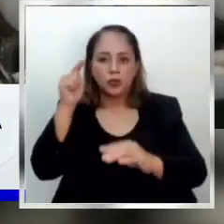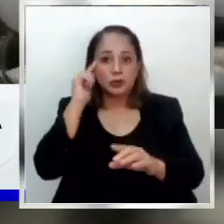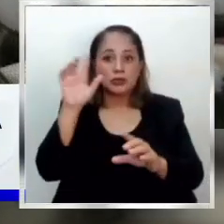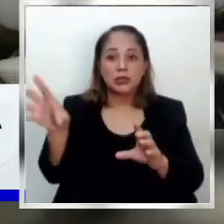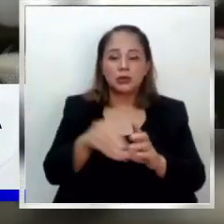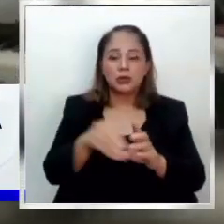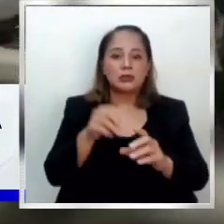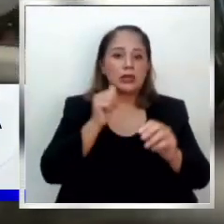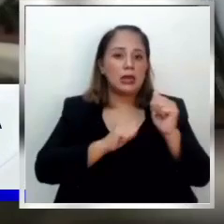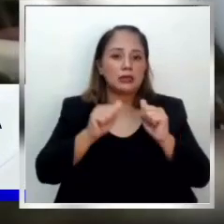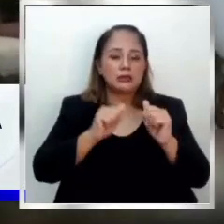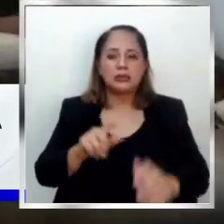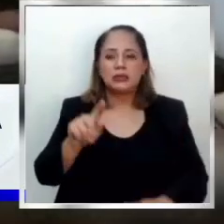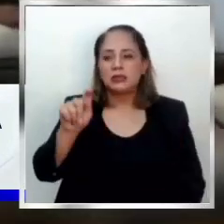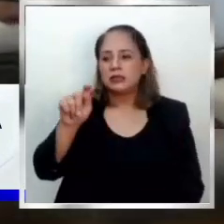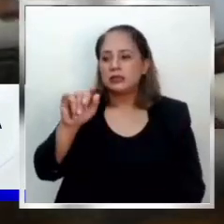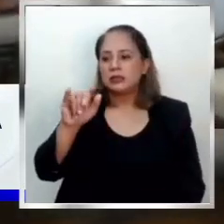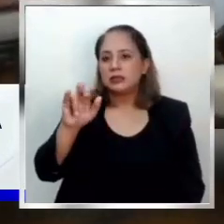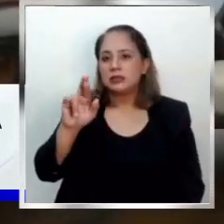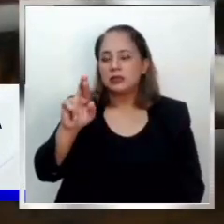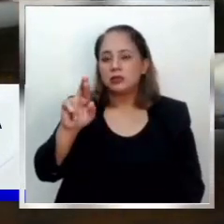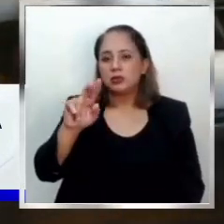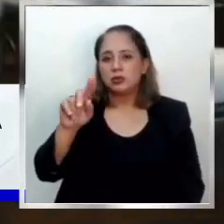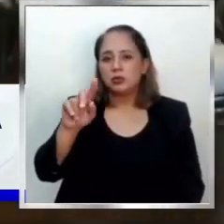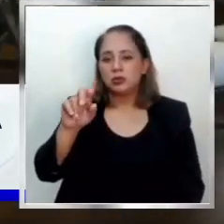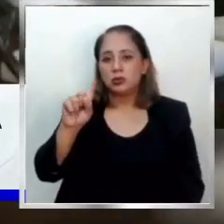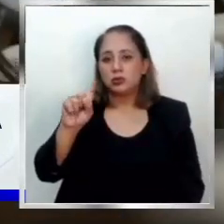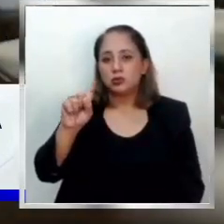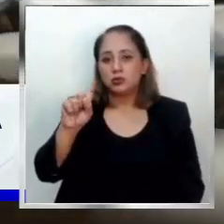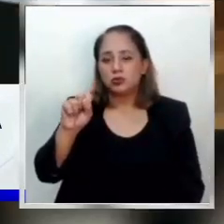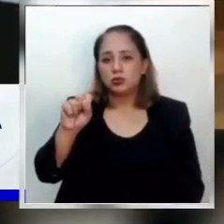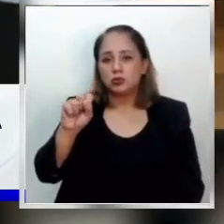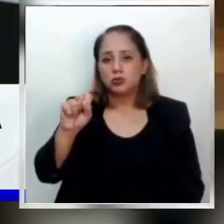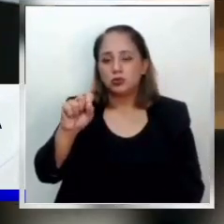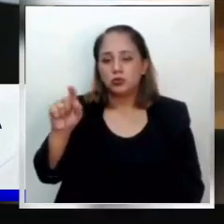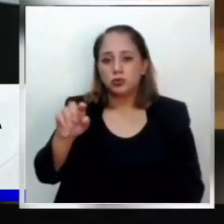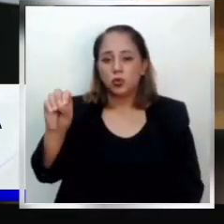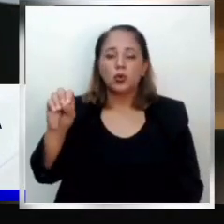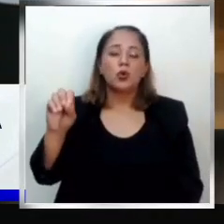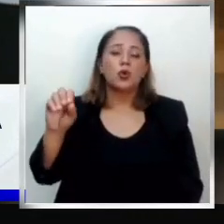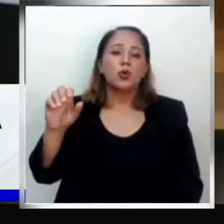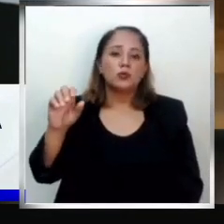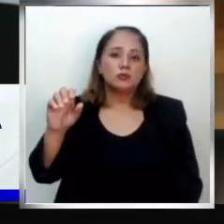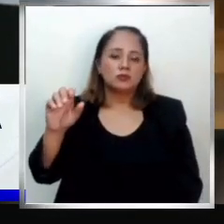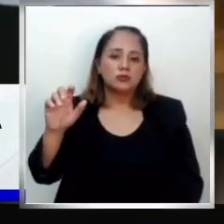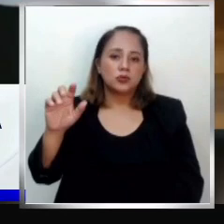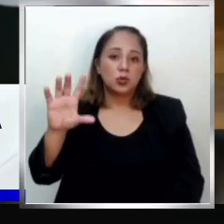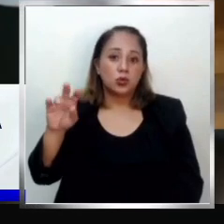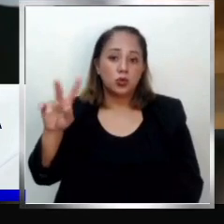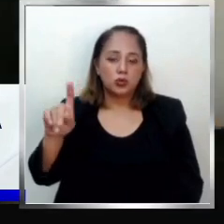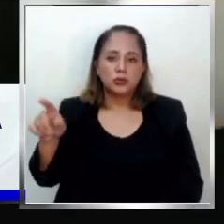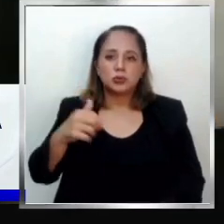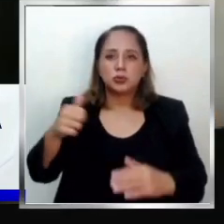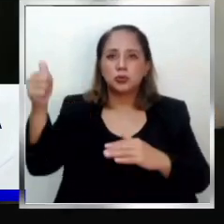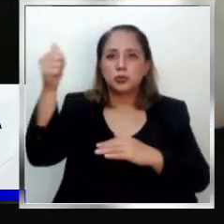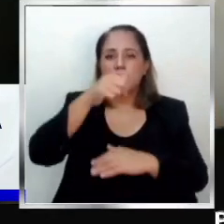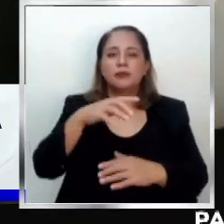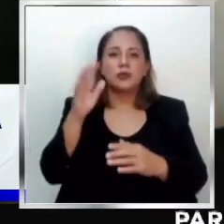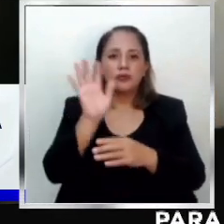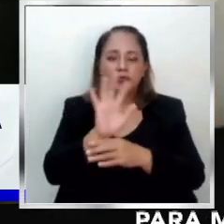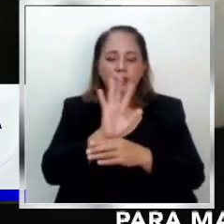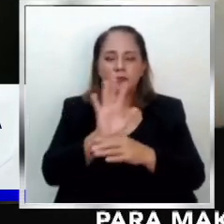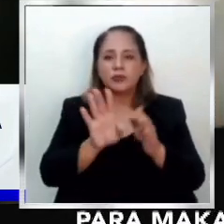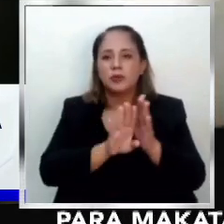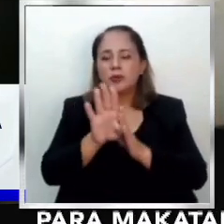na si Tirso Cruz III na itinalaga bilang bagong chairperson and chief executive ng Film Development Council of the